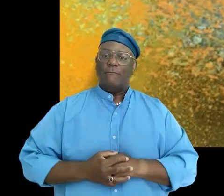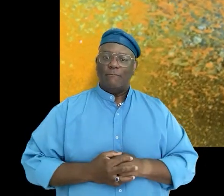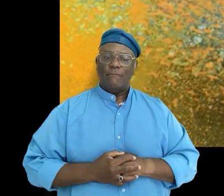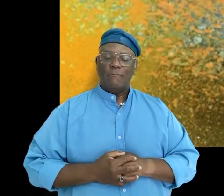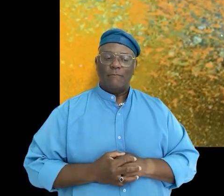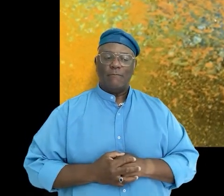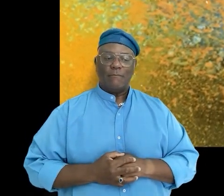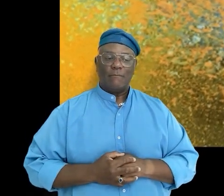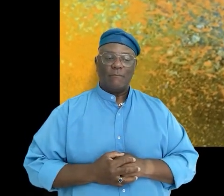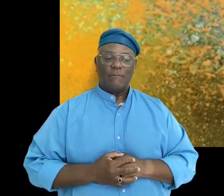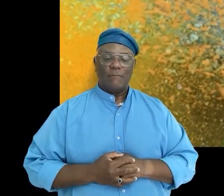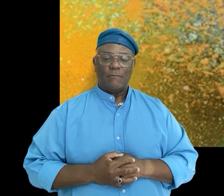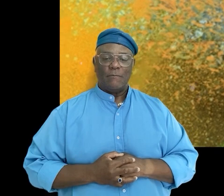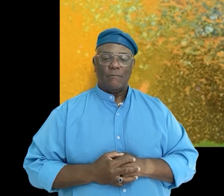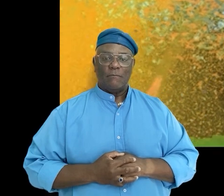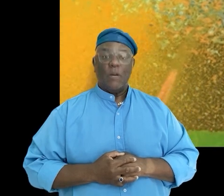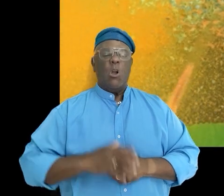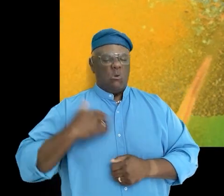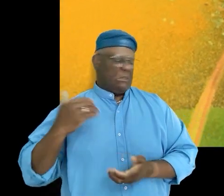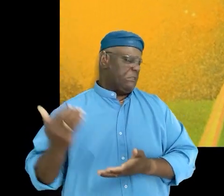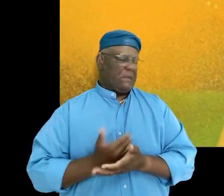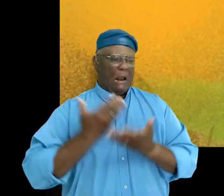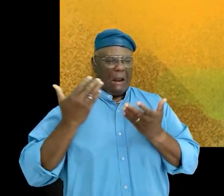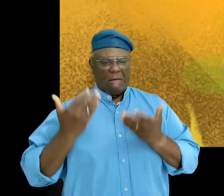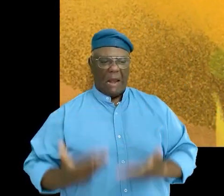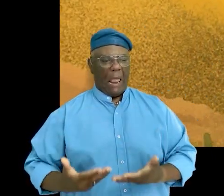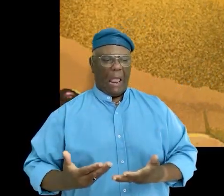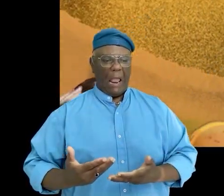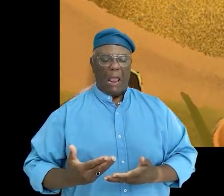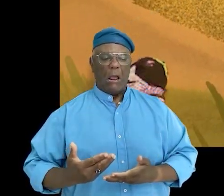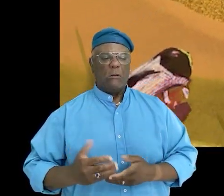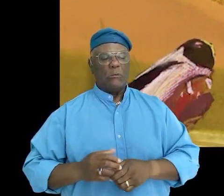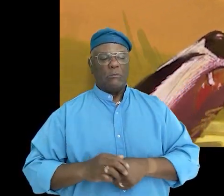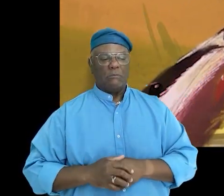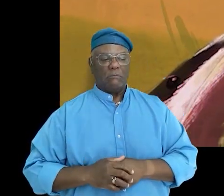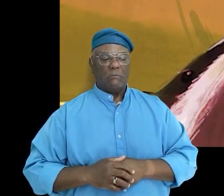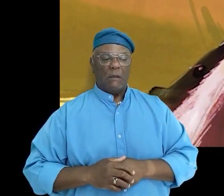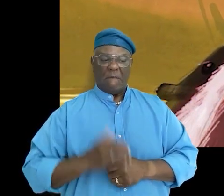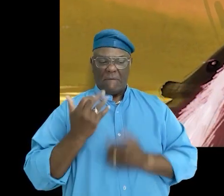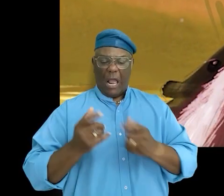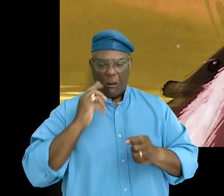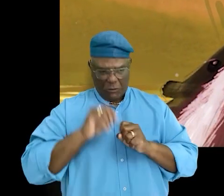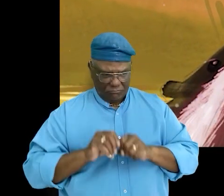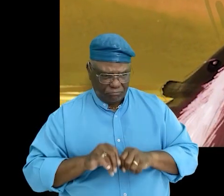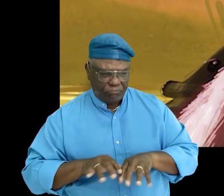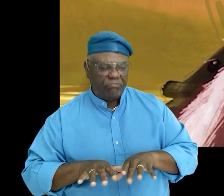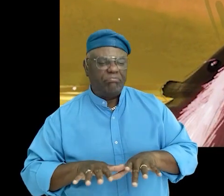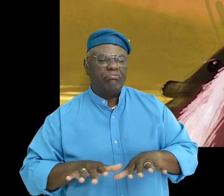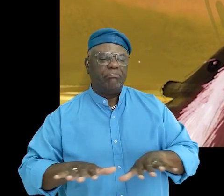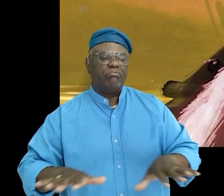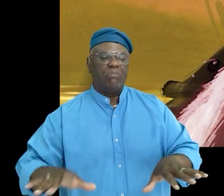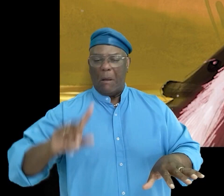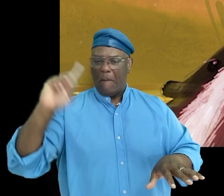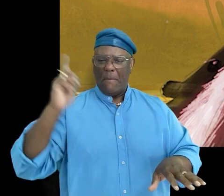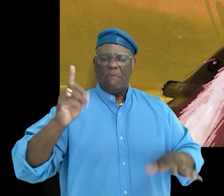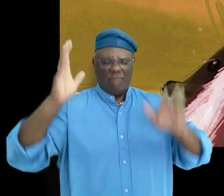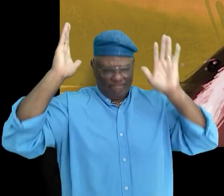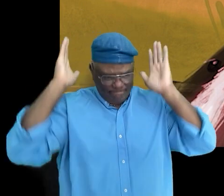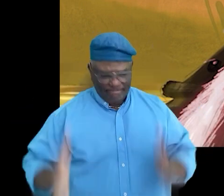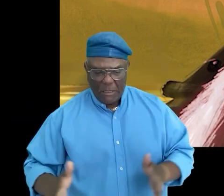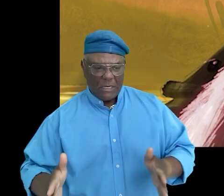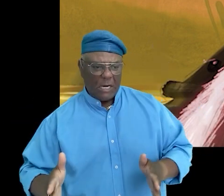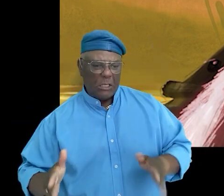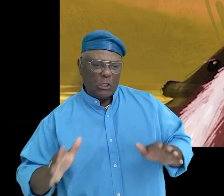unrhyw goed y gallai ddod o hyd iddyn nhw. Rydyn ni'n ddiogel am tro, meddai mochyn ddaear. Mae hwn